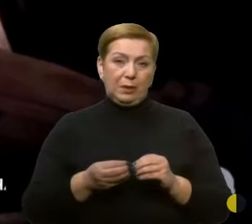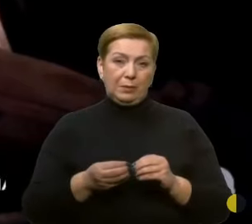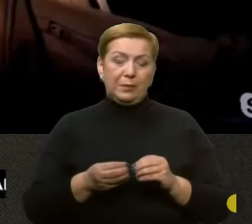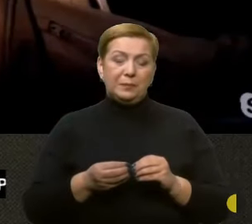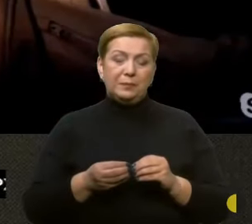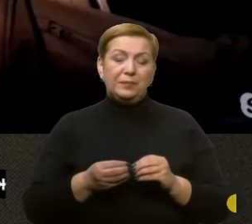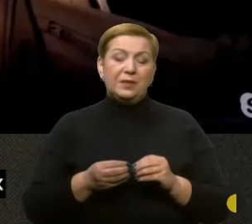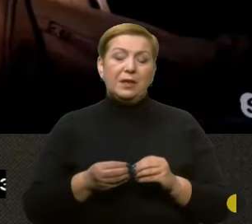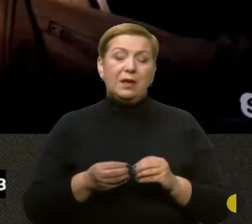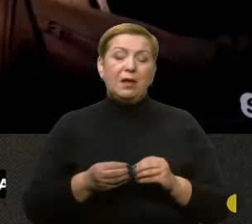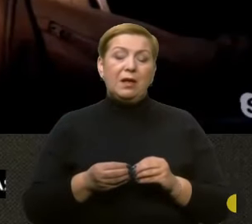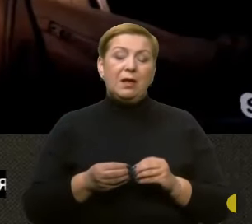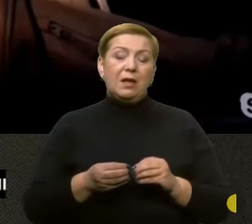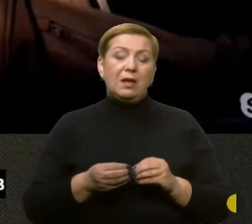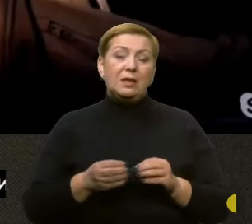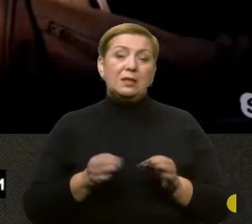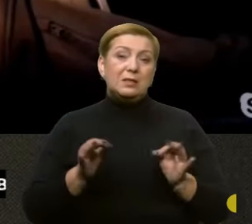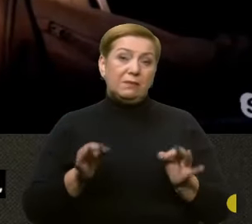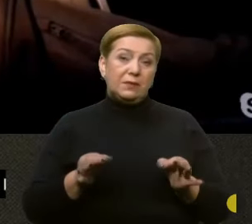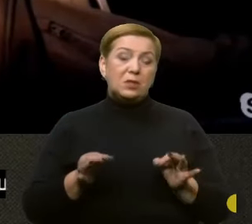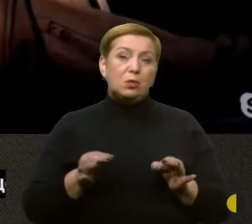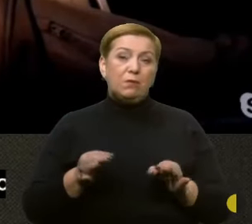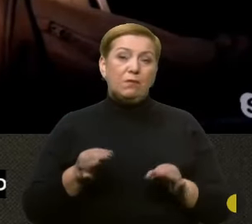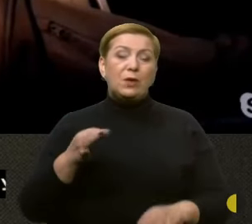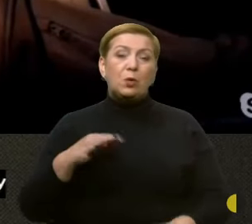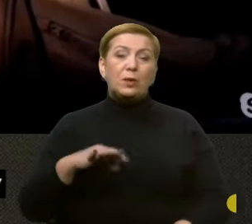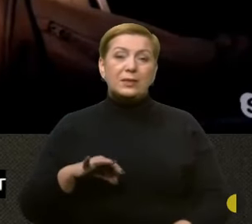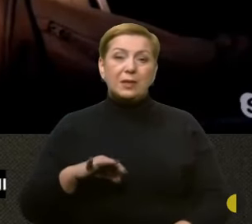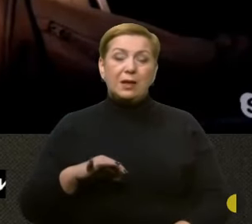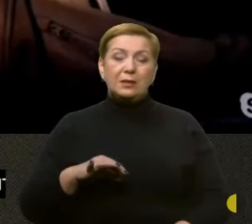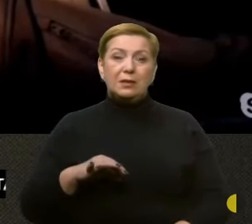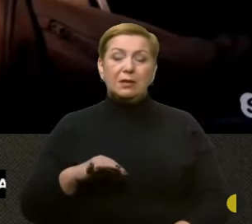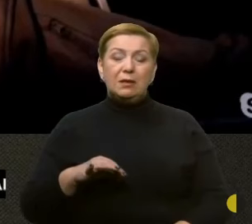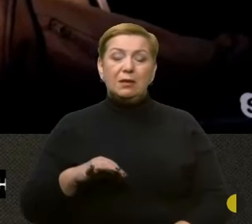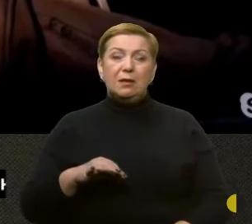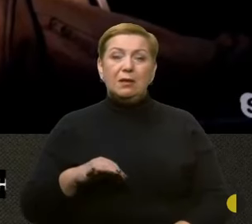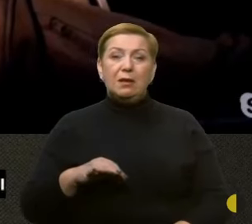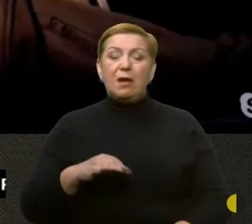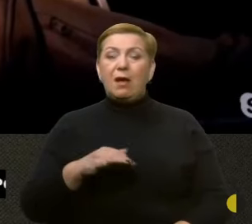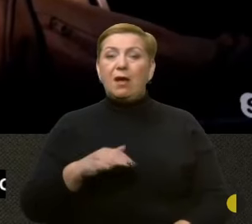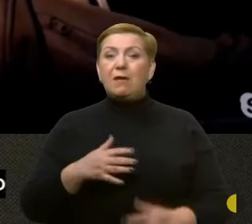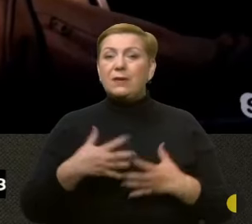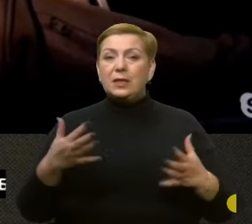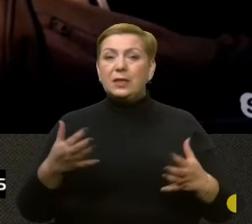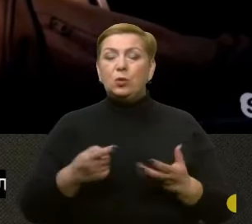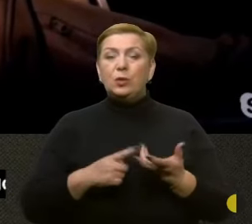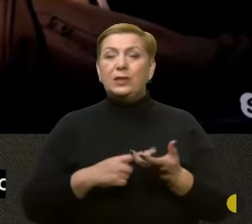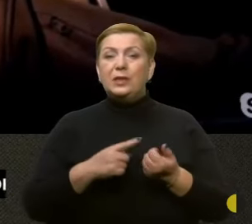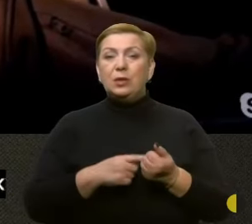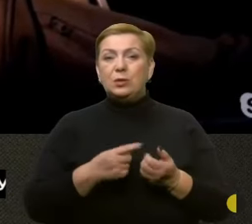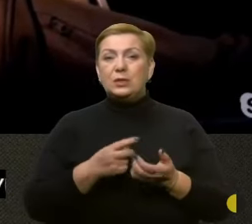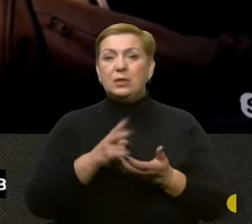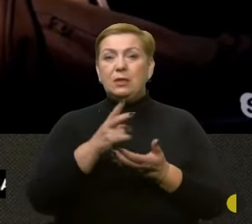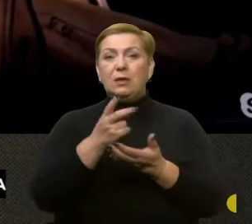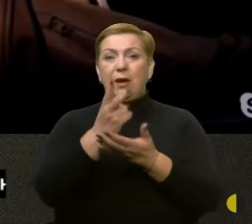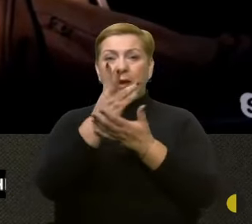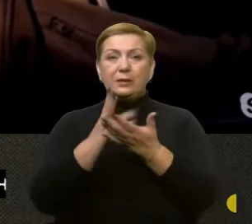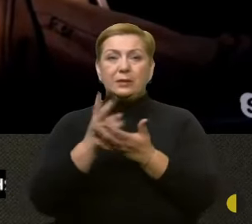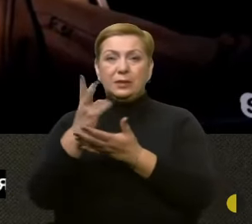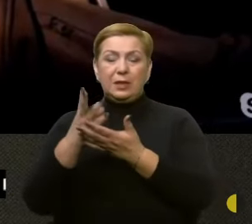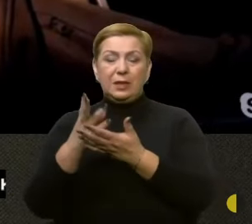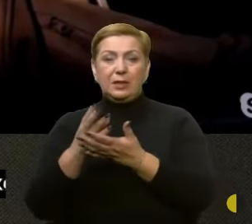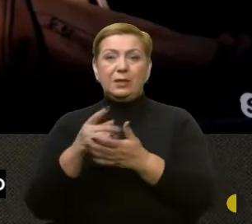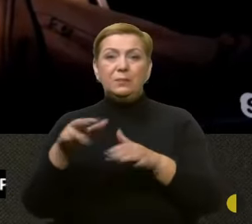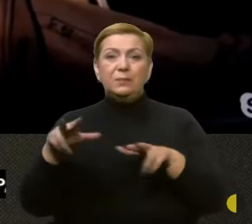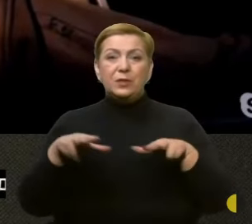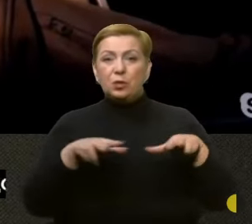що використання великої кількості артилерії, знову ж таки, використання дронів камікадзе за